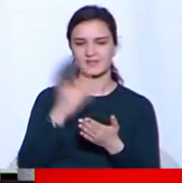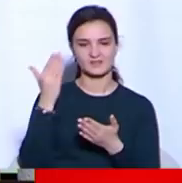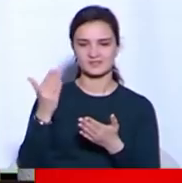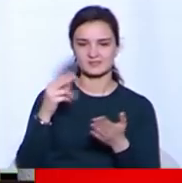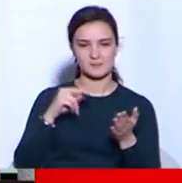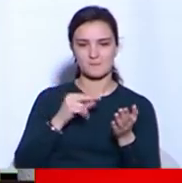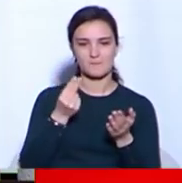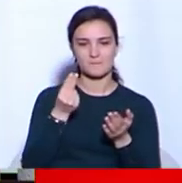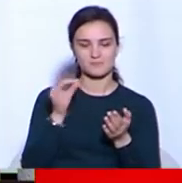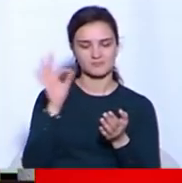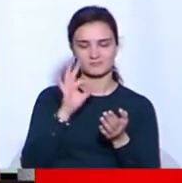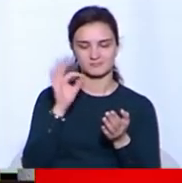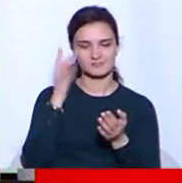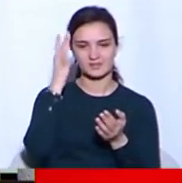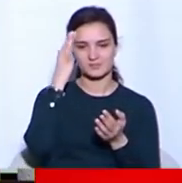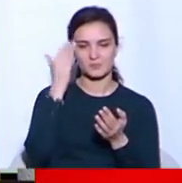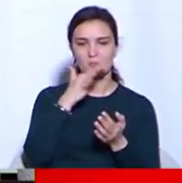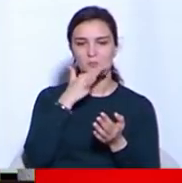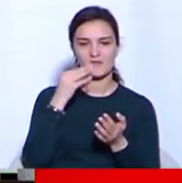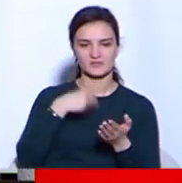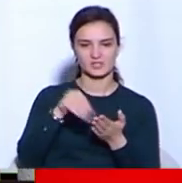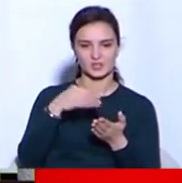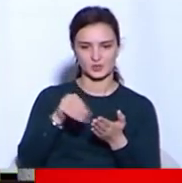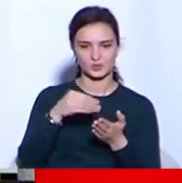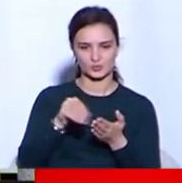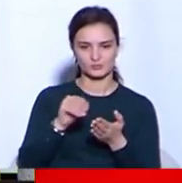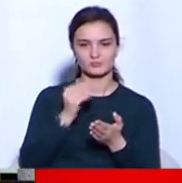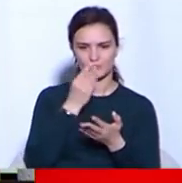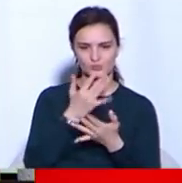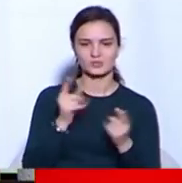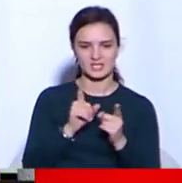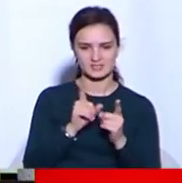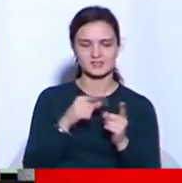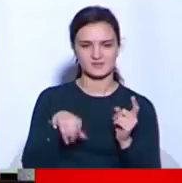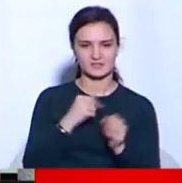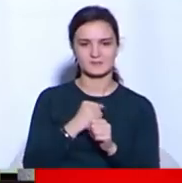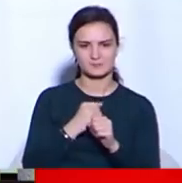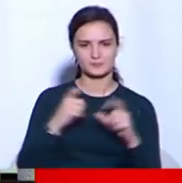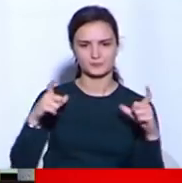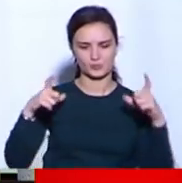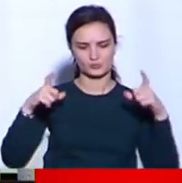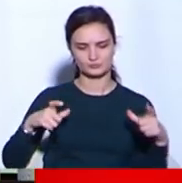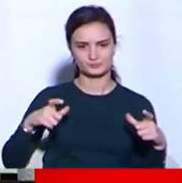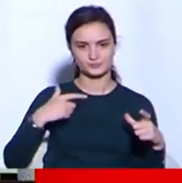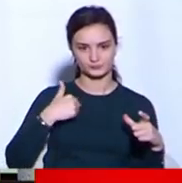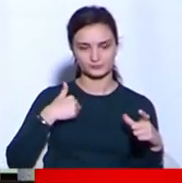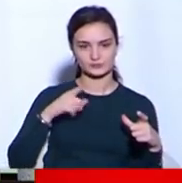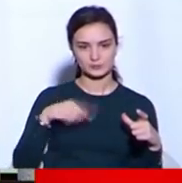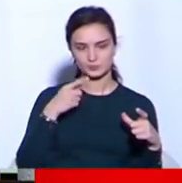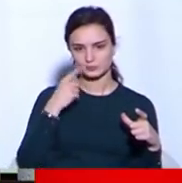სვლა არის. მათი ამოცანა არის, ბევრი პროდუქტი ვიყიდოთ და ასეც ვიქცევით, იმიტომ რომ დიდ ჭურჭელზე ჩვენ